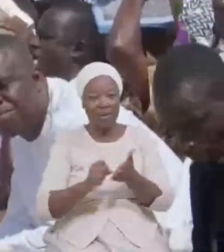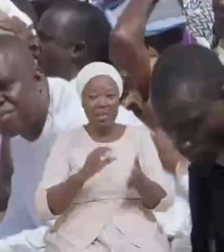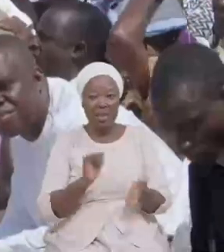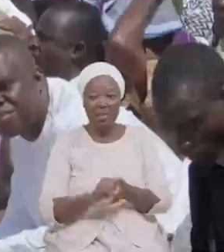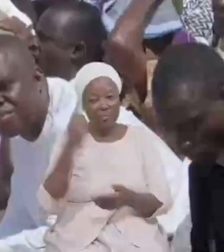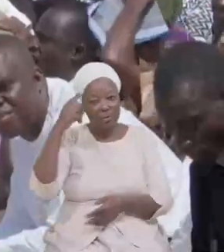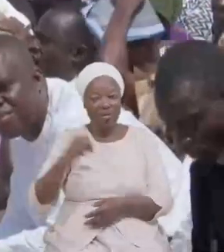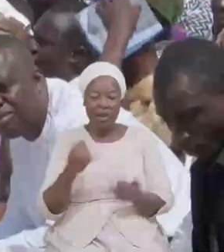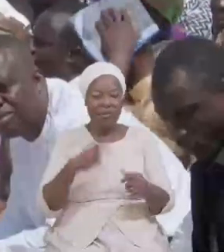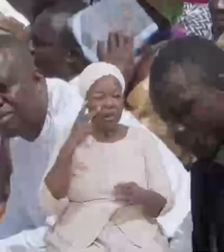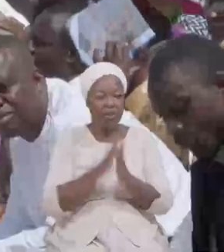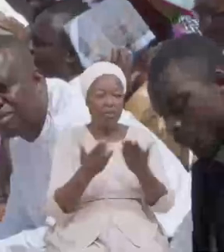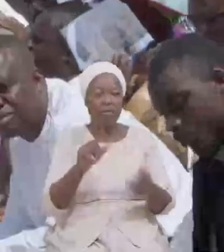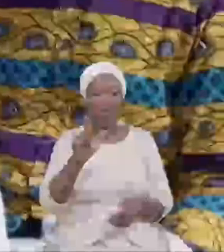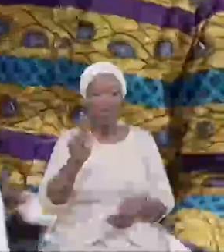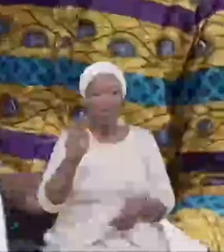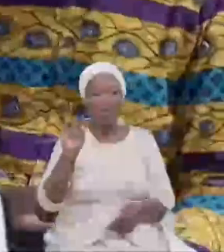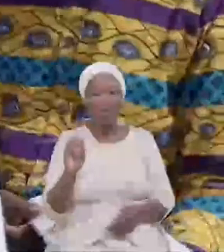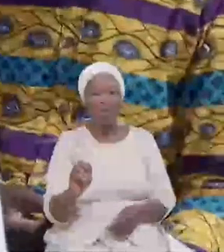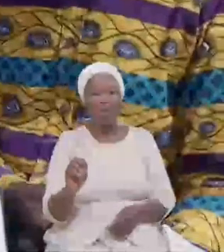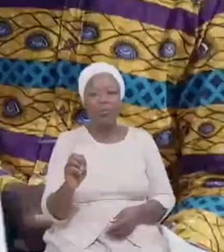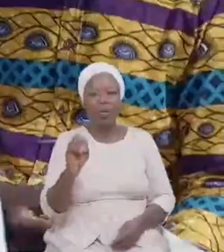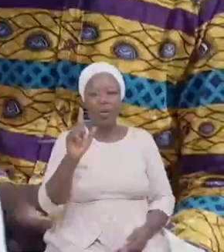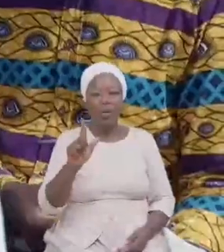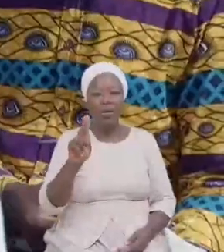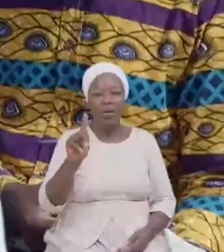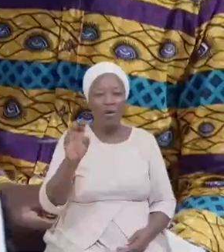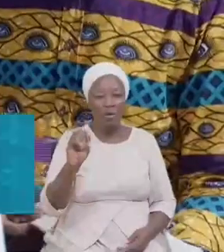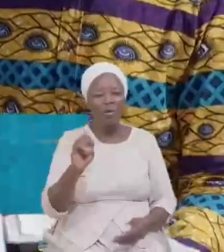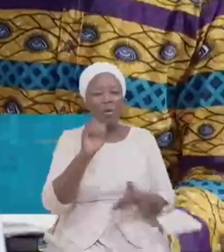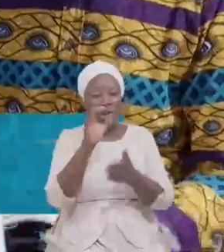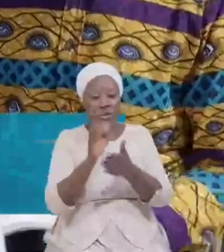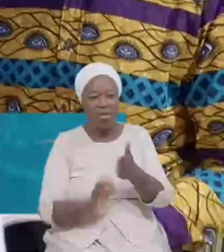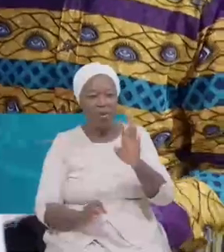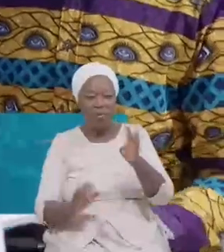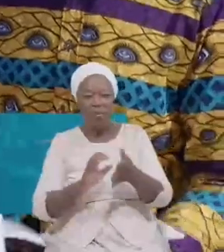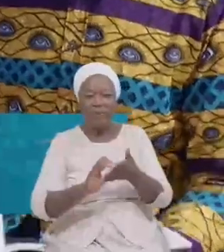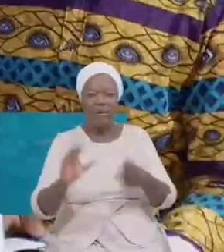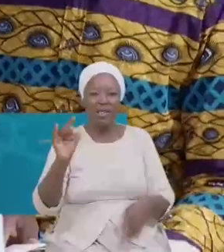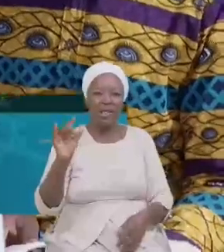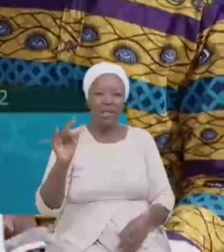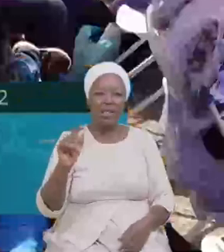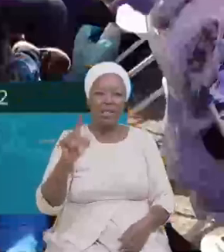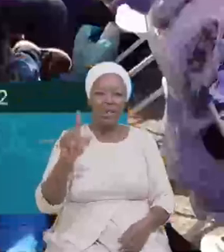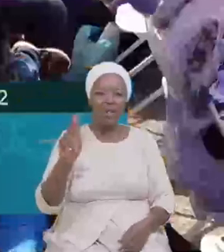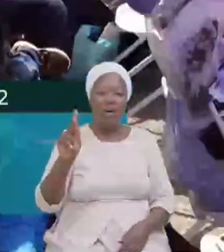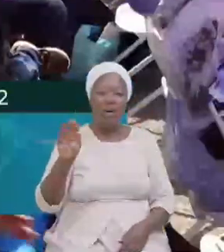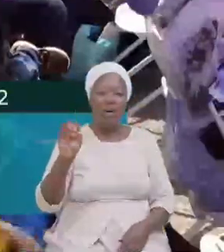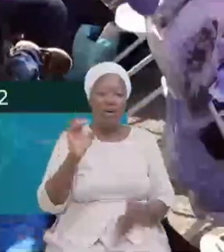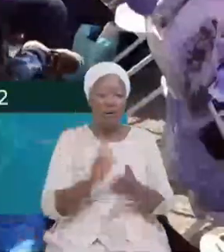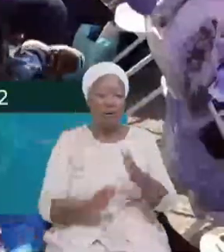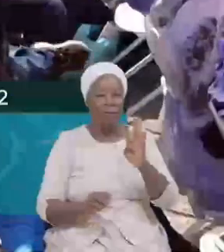Voyons maintenant Luc chapitre 4, verset 18. Luc 4, verset 18.